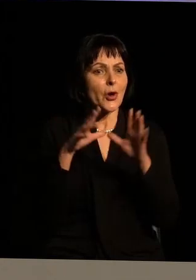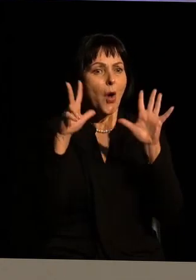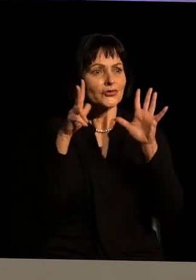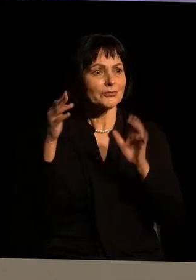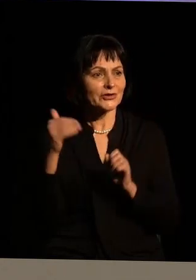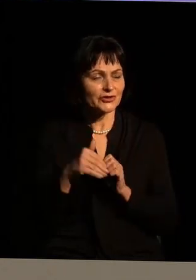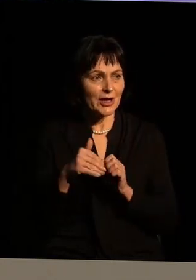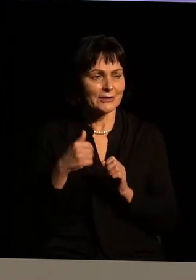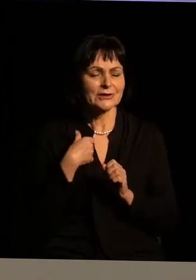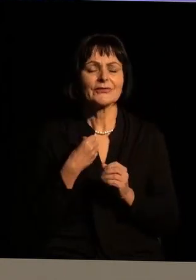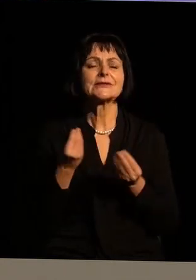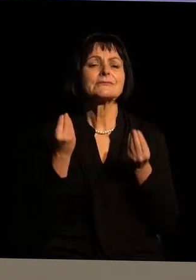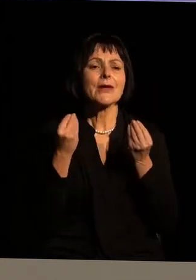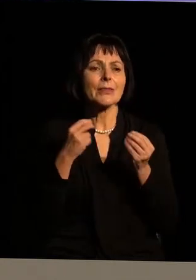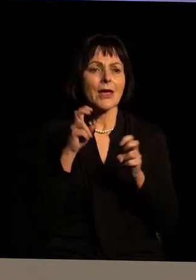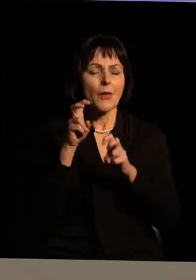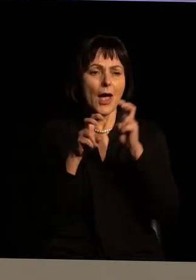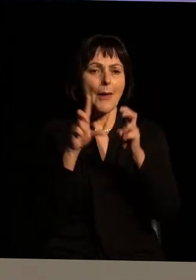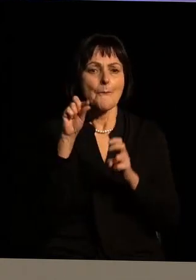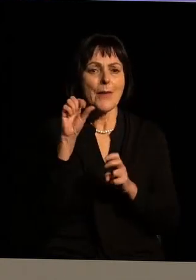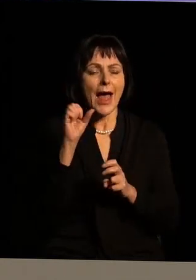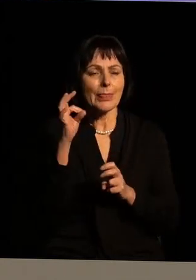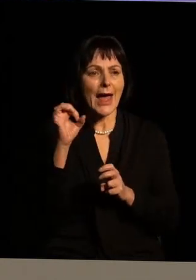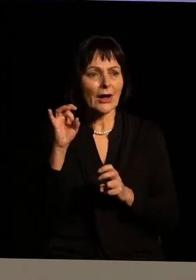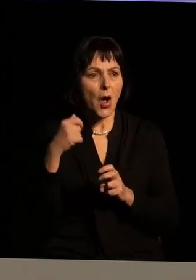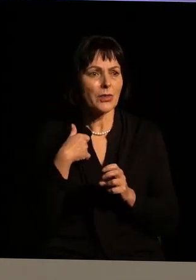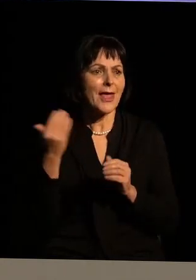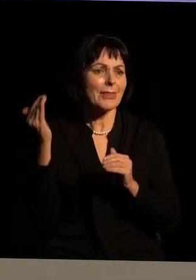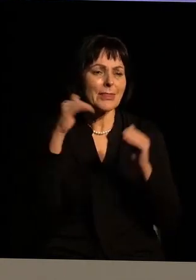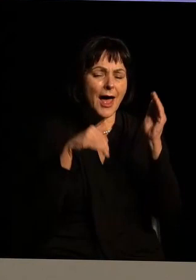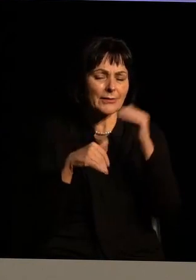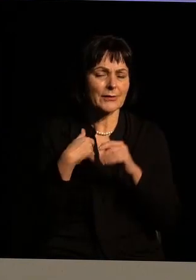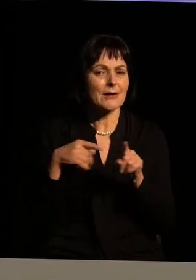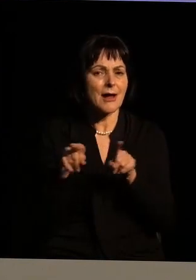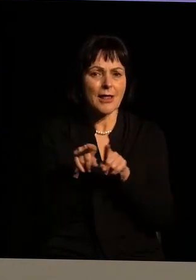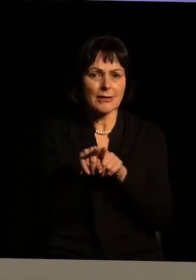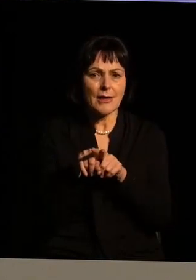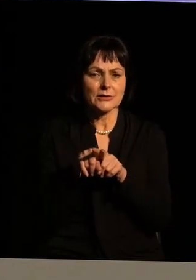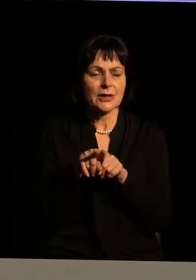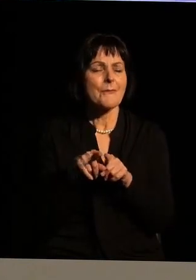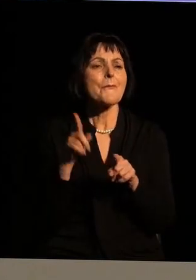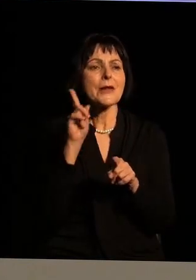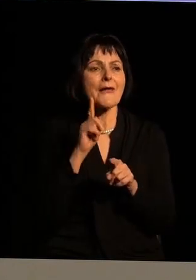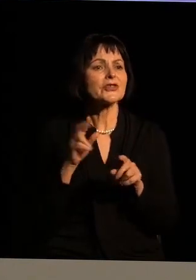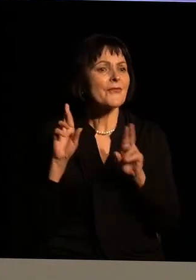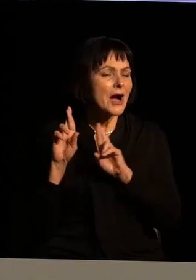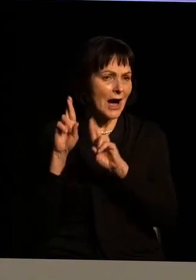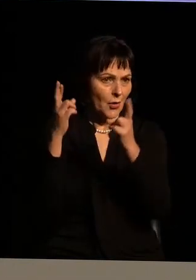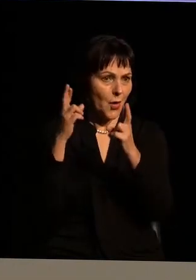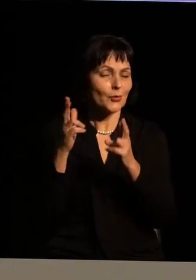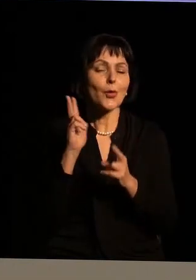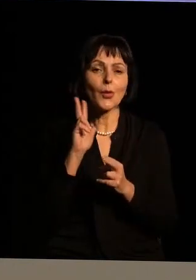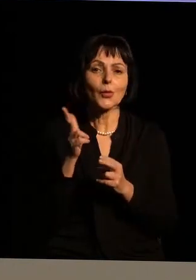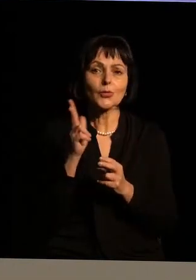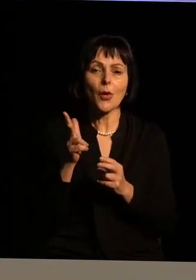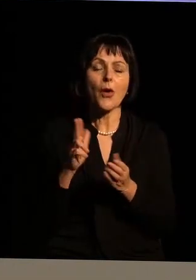ośmiotysięczników, świetne przejścia w Patagonii, Yosemitach, Tatrach, ale jest przy tym prawdziwym rekordzistą. Kto z Państwa